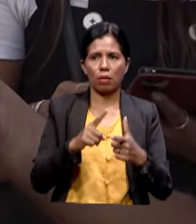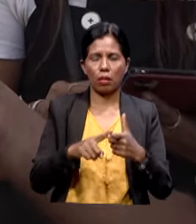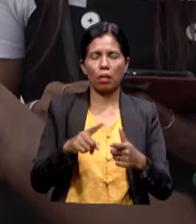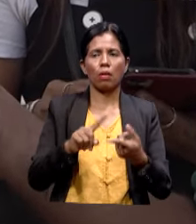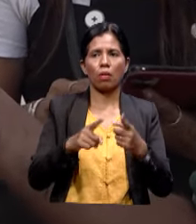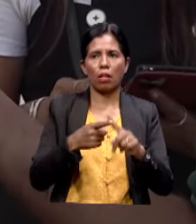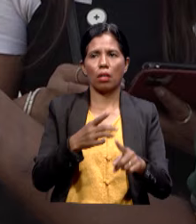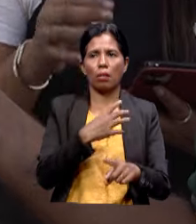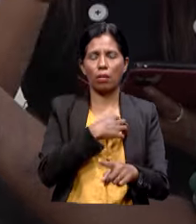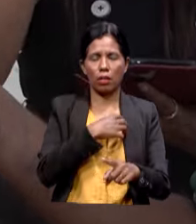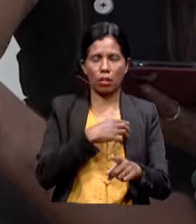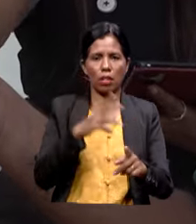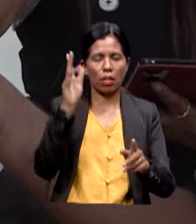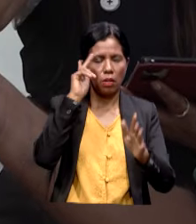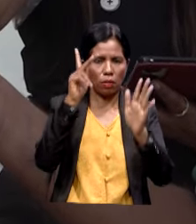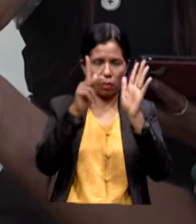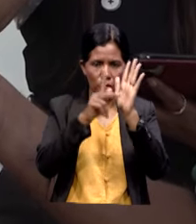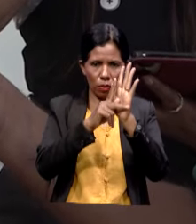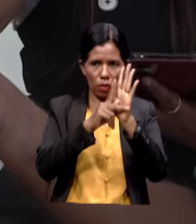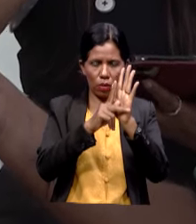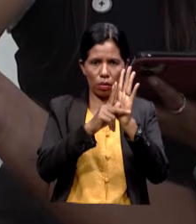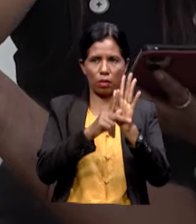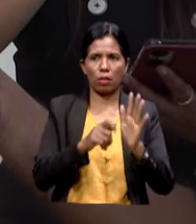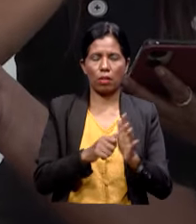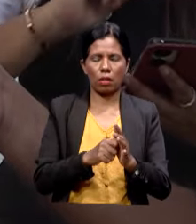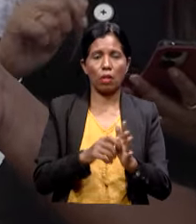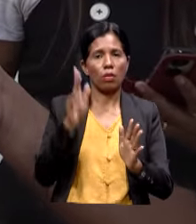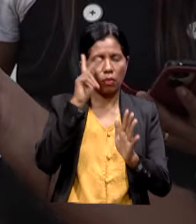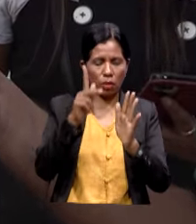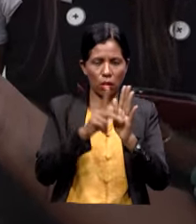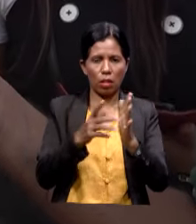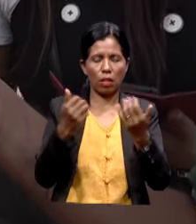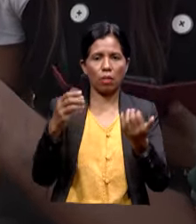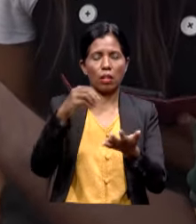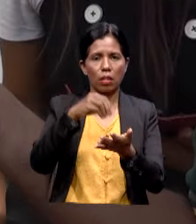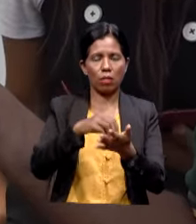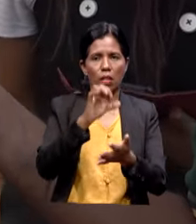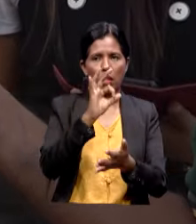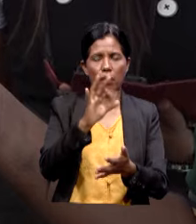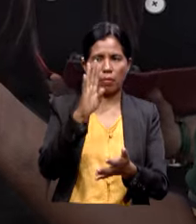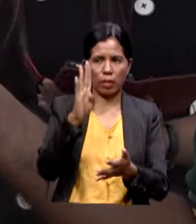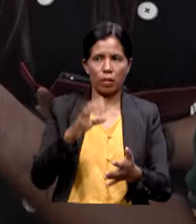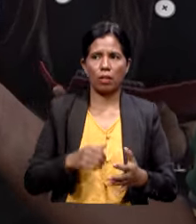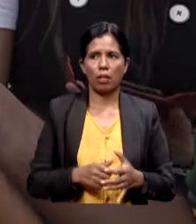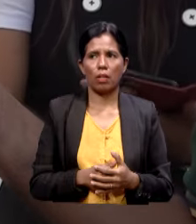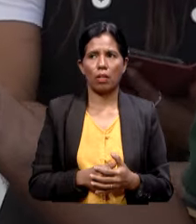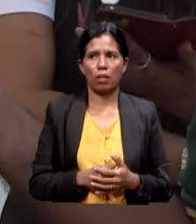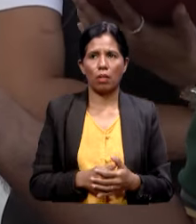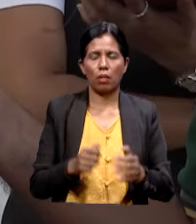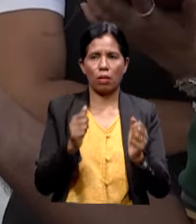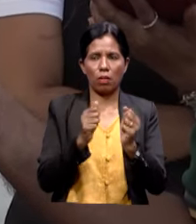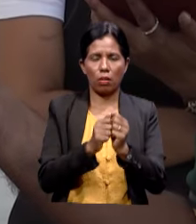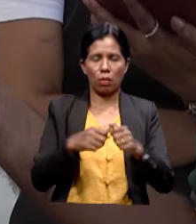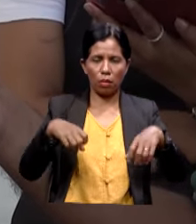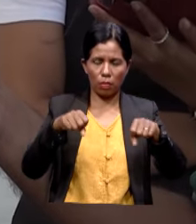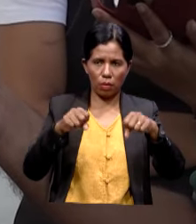polisi ne asai hana foto de agora rau ke spalle ia social media ne ho